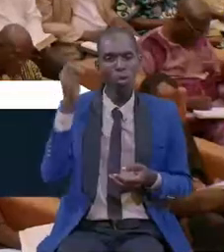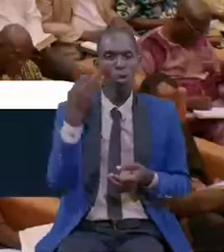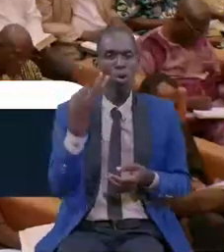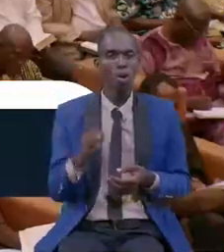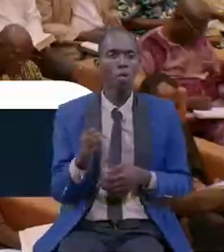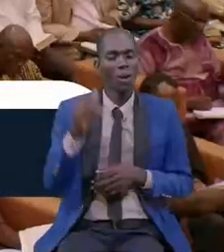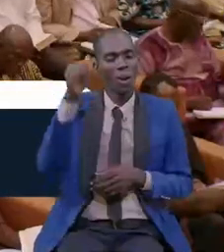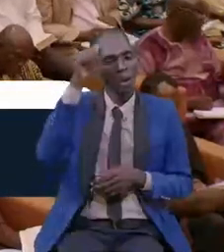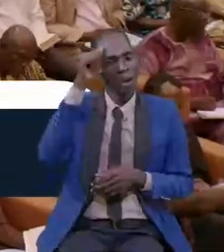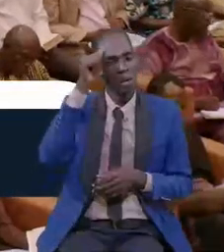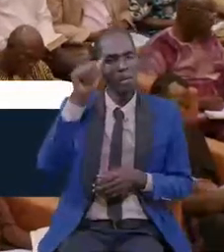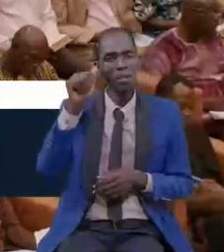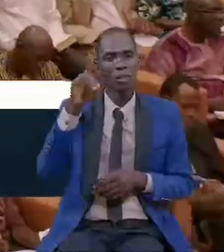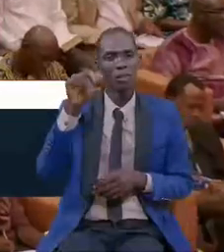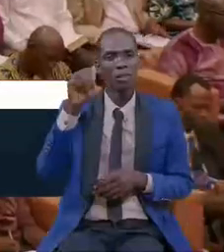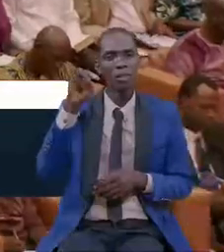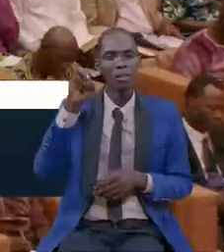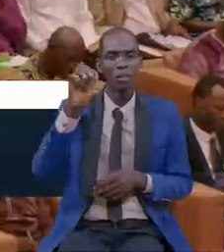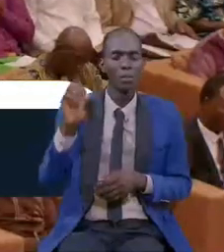la foi morte d'Adam